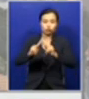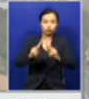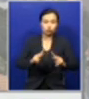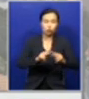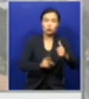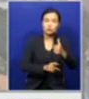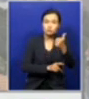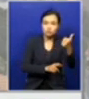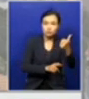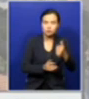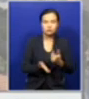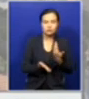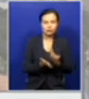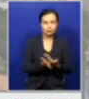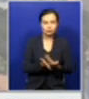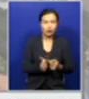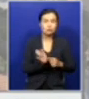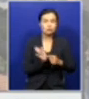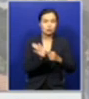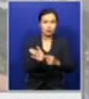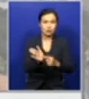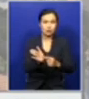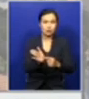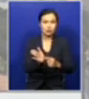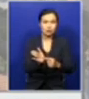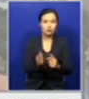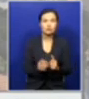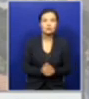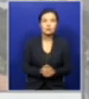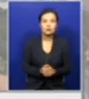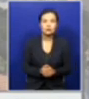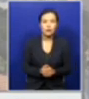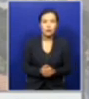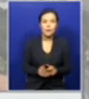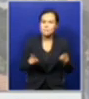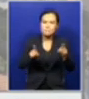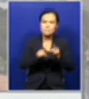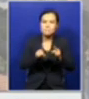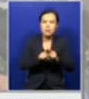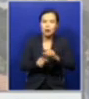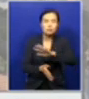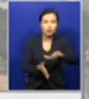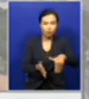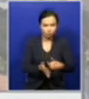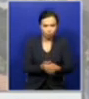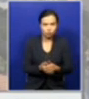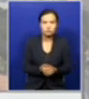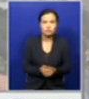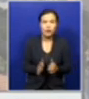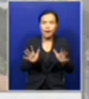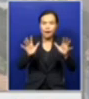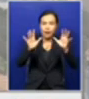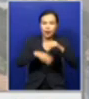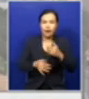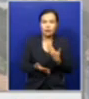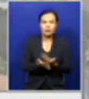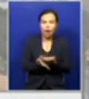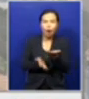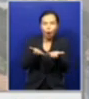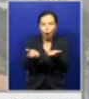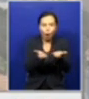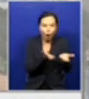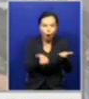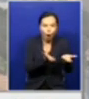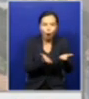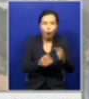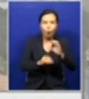นอของงบฟื้นฟูเศรษฐกิจก้อนนี้ก็มีลักษณะแบบนี้เกือบทั้งหมดค่ะเป็นลักษณะการแยกกันขอค่ะโครงการกระจัด